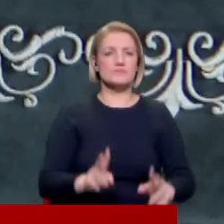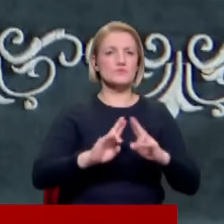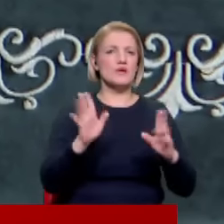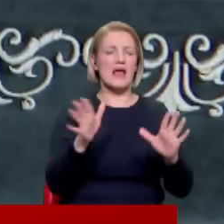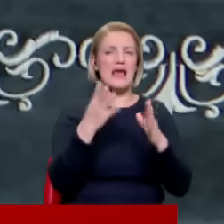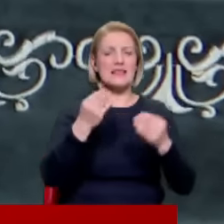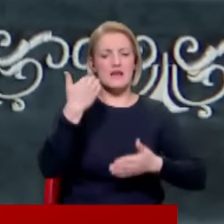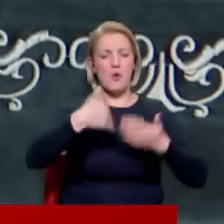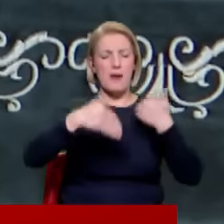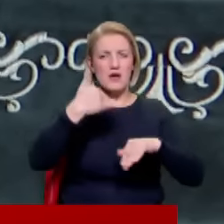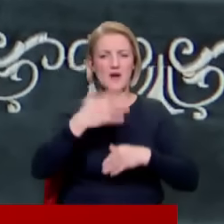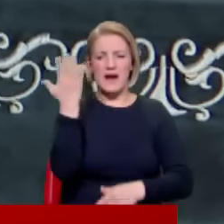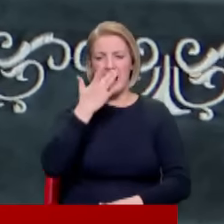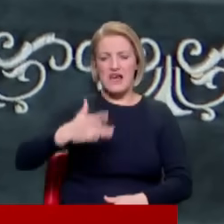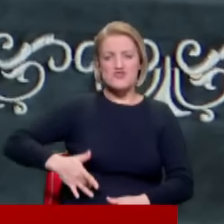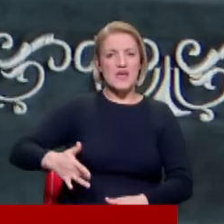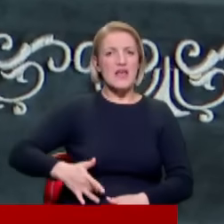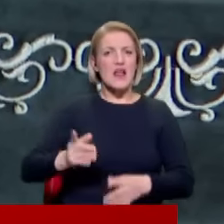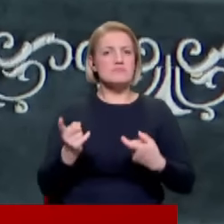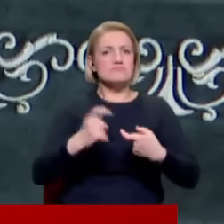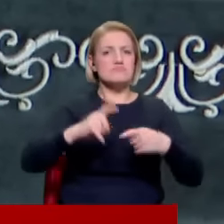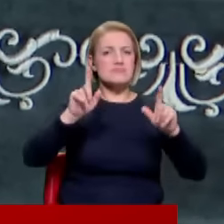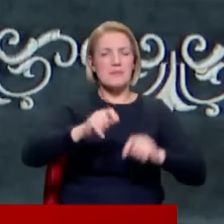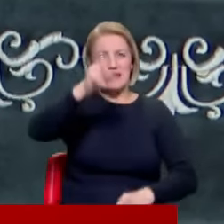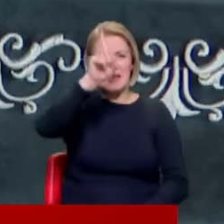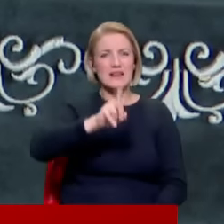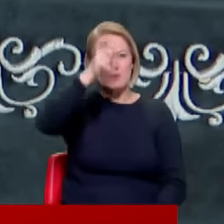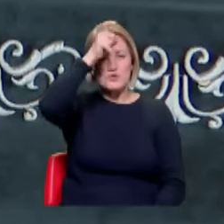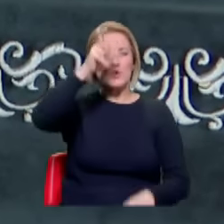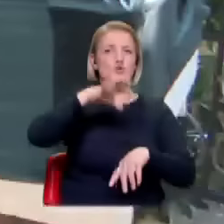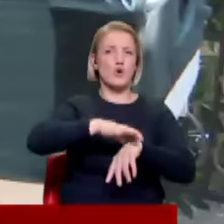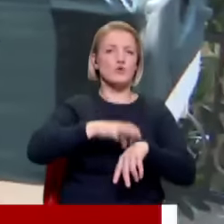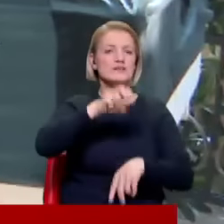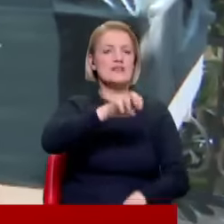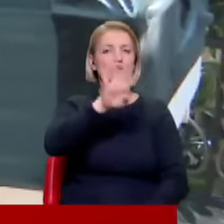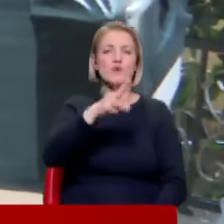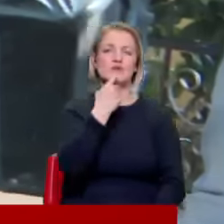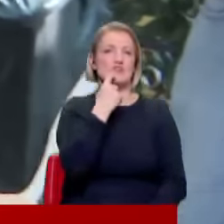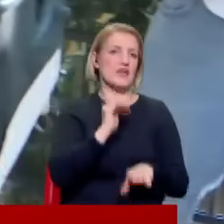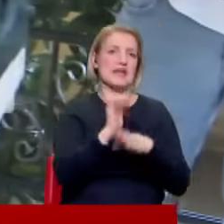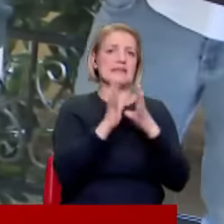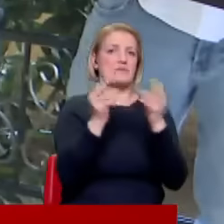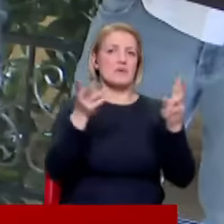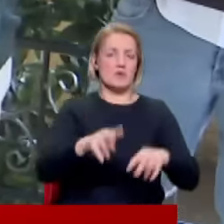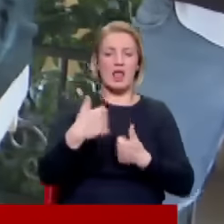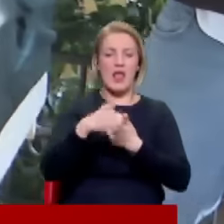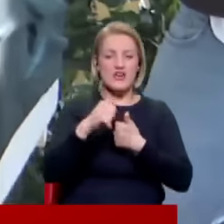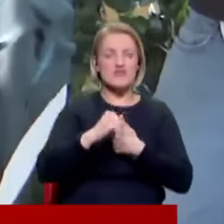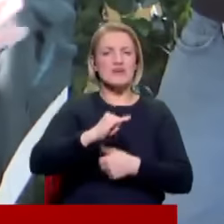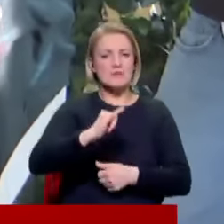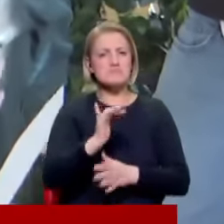Dünyanın en iyi cerrahlarından karaciğer nakli yapan ilk Türk doktor Münci Kalayoğlu da 84 yaşında hayatını kaybetti. Eşi,